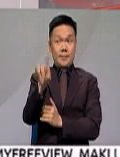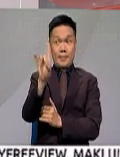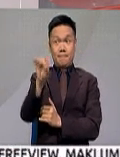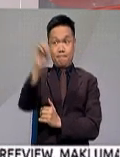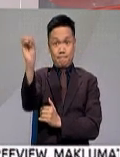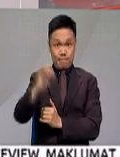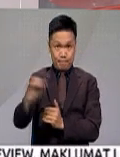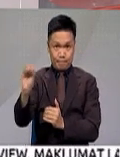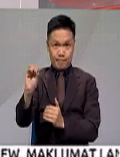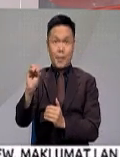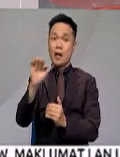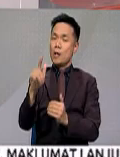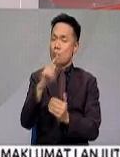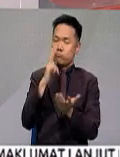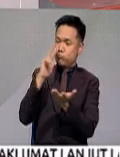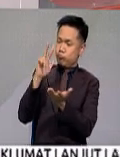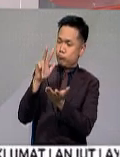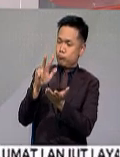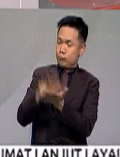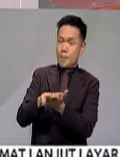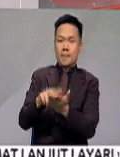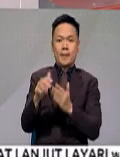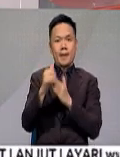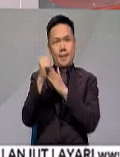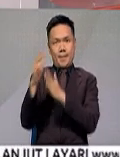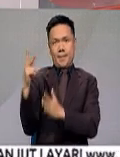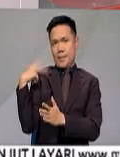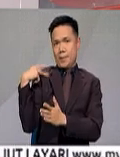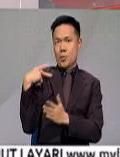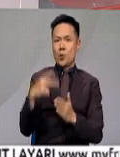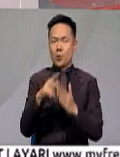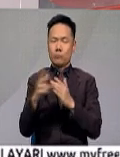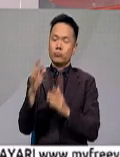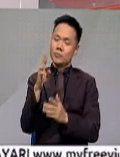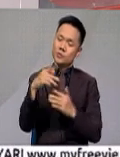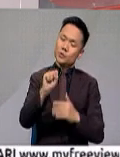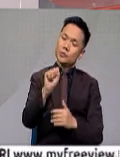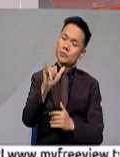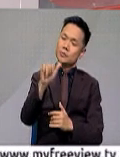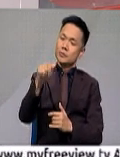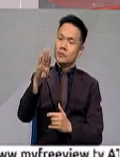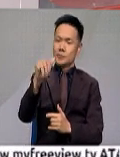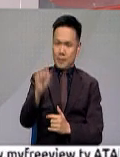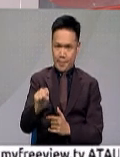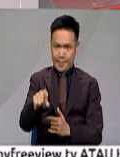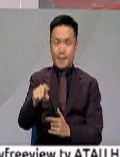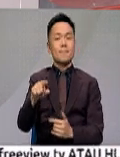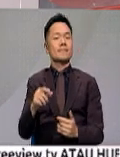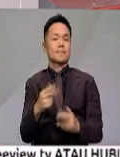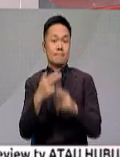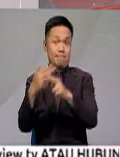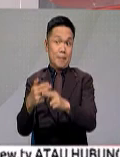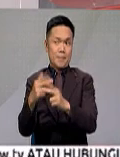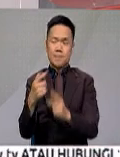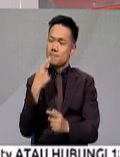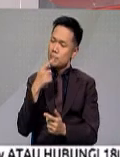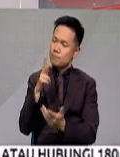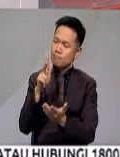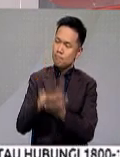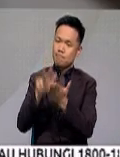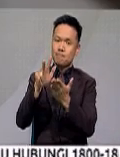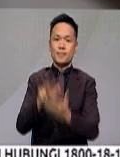99.8%. Perkara itu disahkan Ketua Jabatan Komunikasi Korporat Pengurusan Air Selangor, Abdul Halim Matsum.